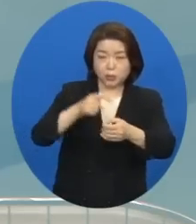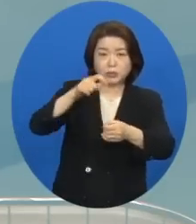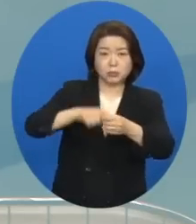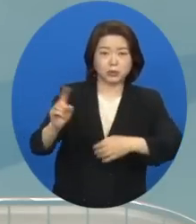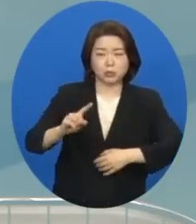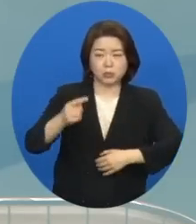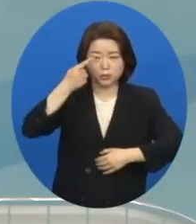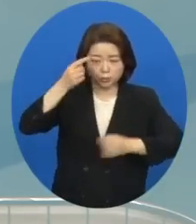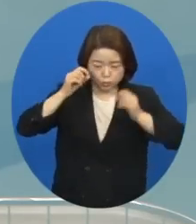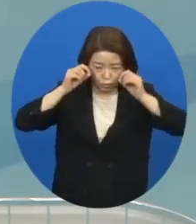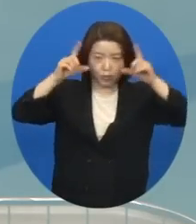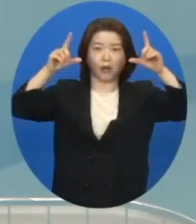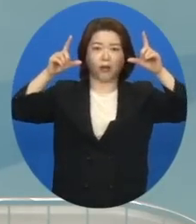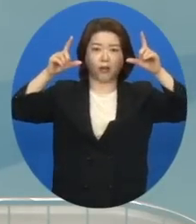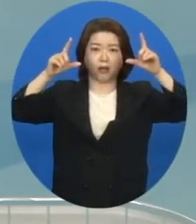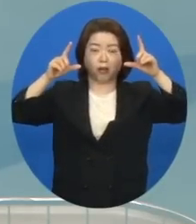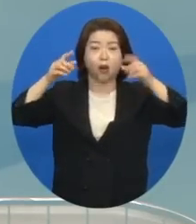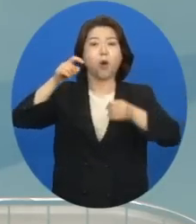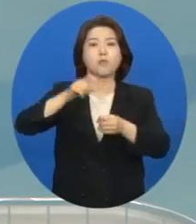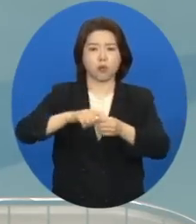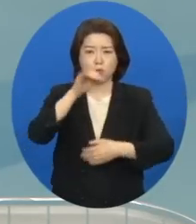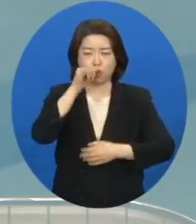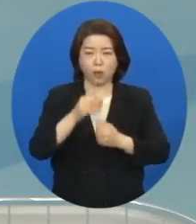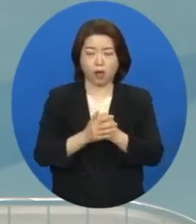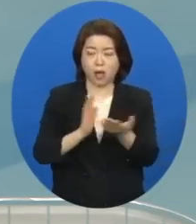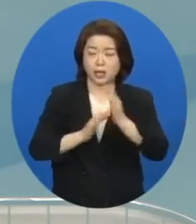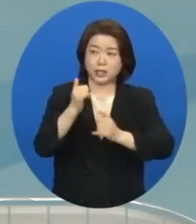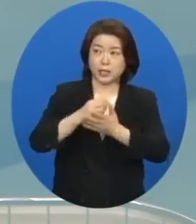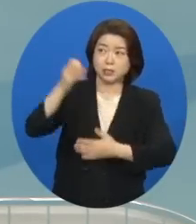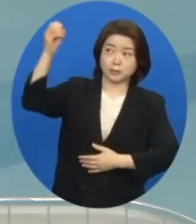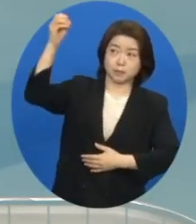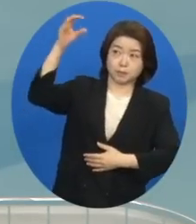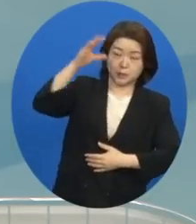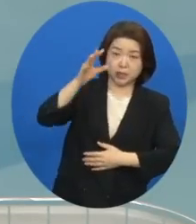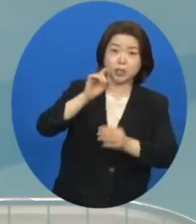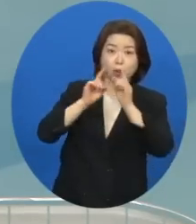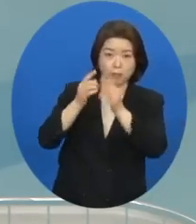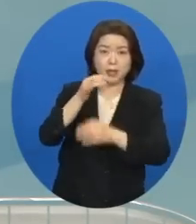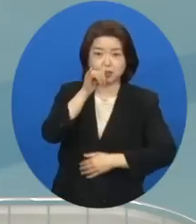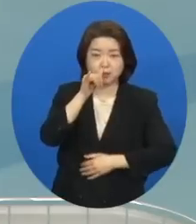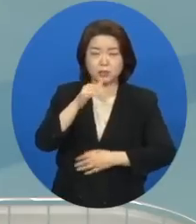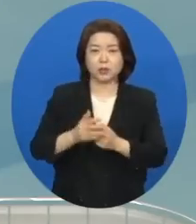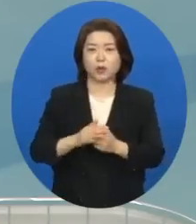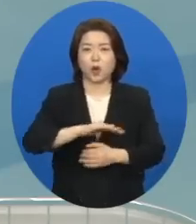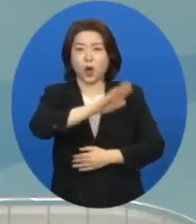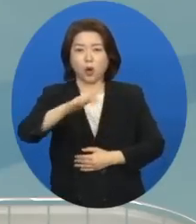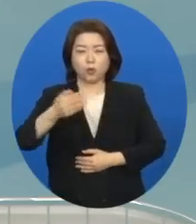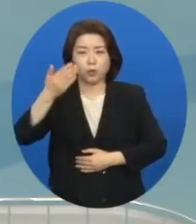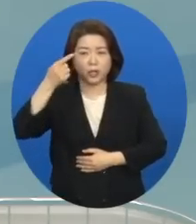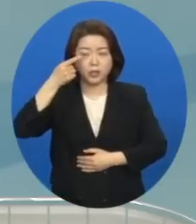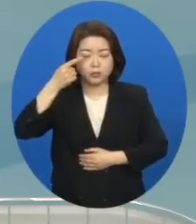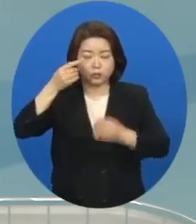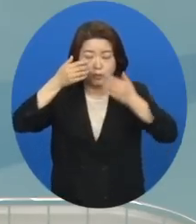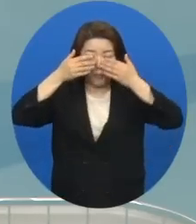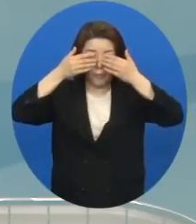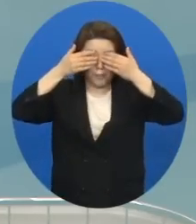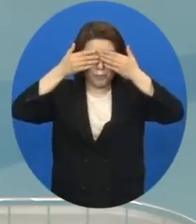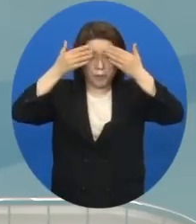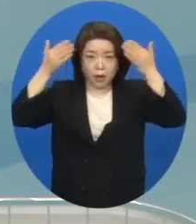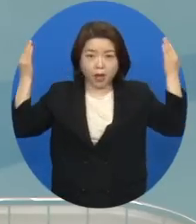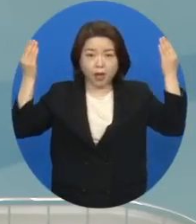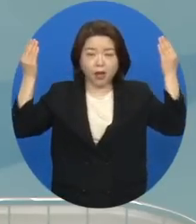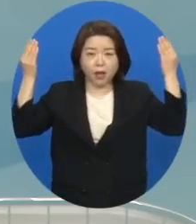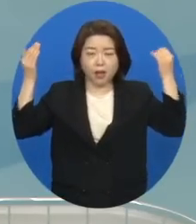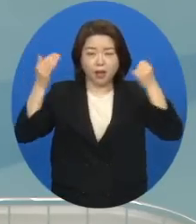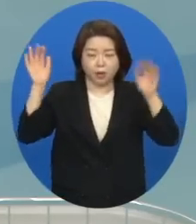열어주기 위해서 오신 거예요. 예수님을 빛이라고 말씀하신 이유는 우리 눈을 열어준, 어둠 속에서 헤매지